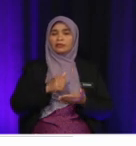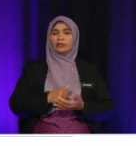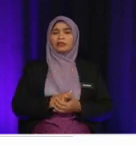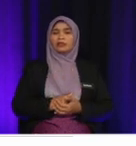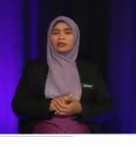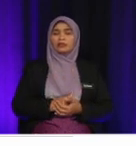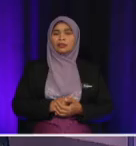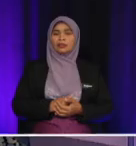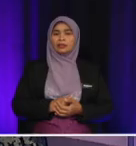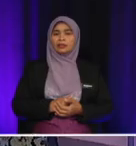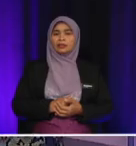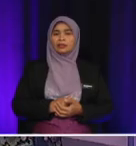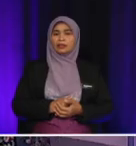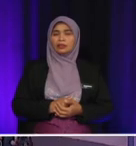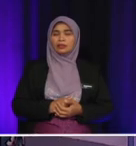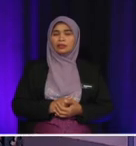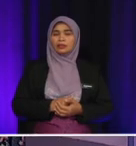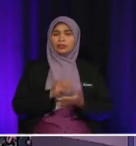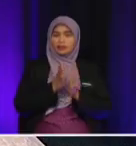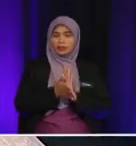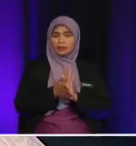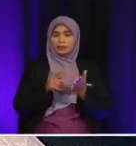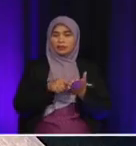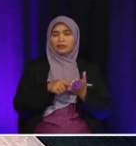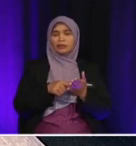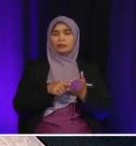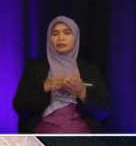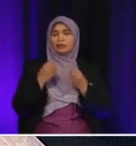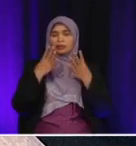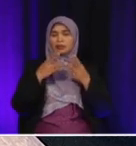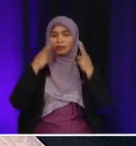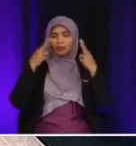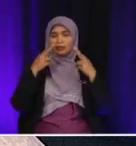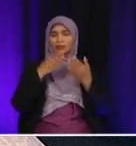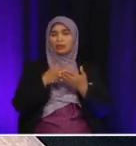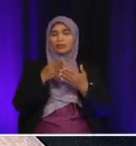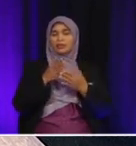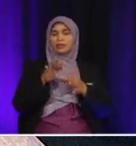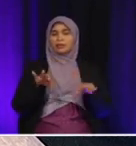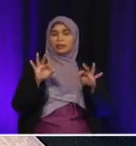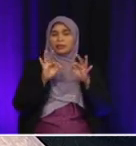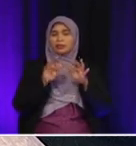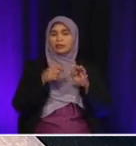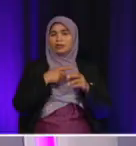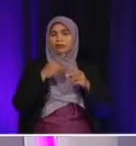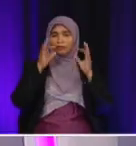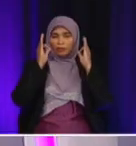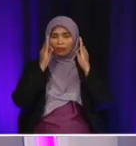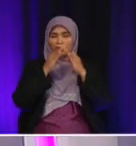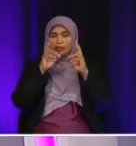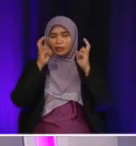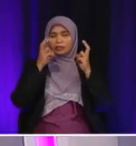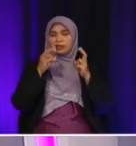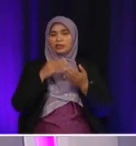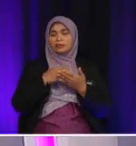dalam poin okey jadi Ustazah ini dia banyak Ustazah berikan kepada kita yang paling penting kita fokus topik-topik yang Ustazah Sebutkan sebentar